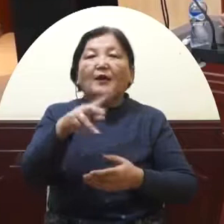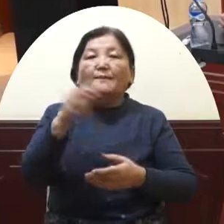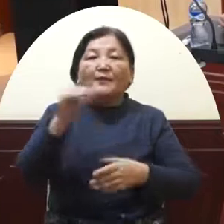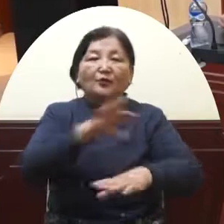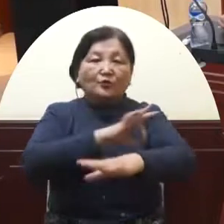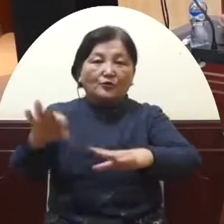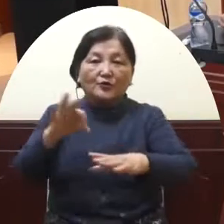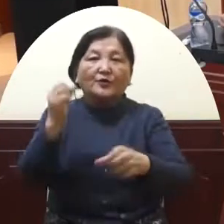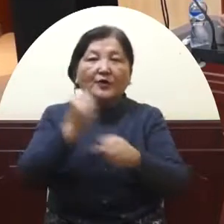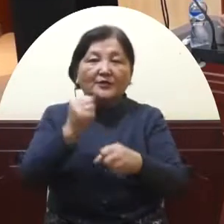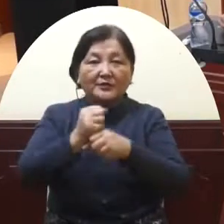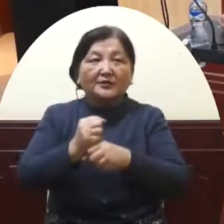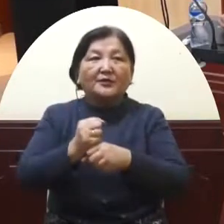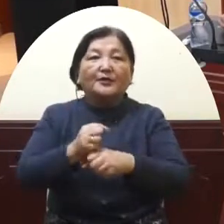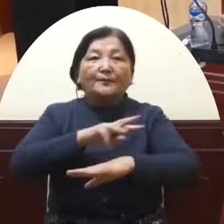төслийн менежер